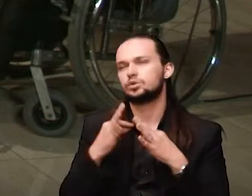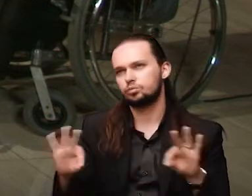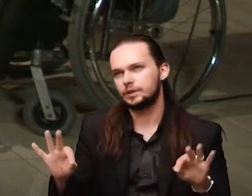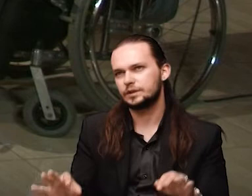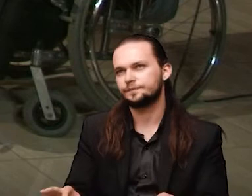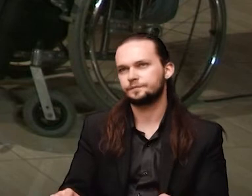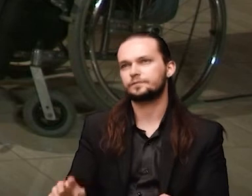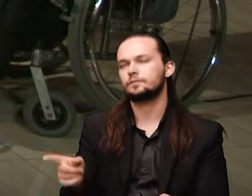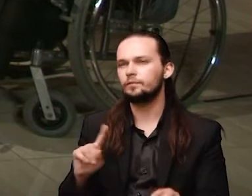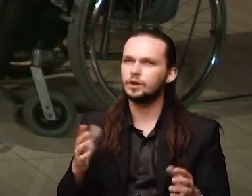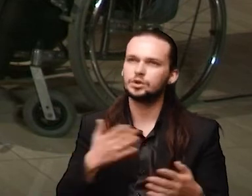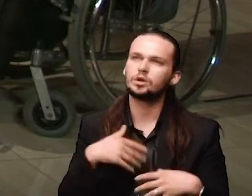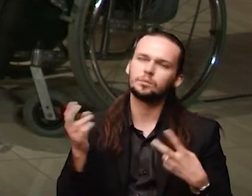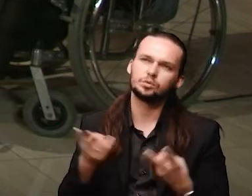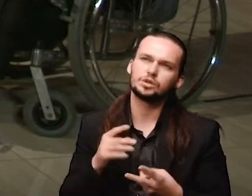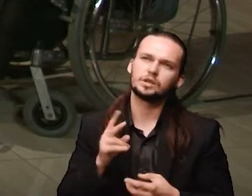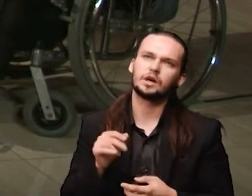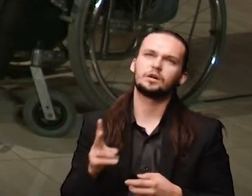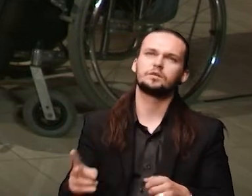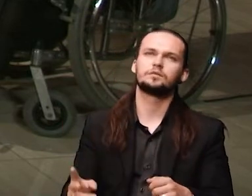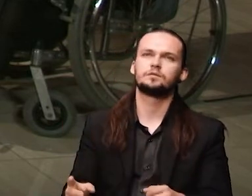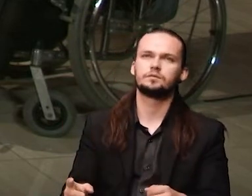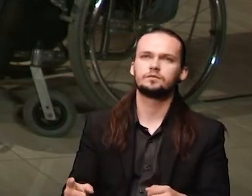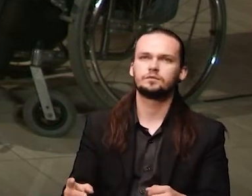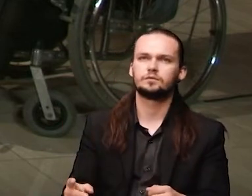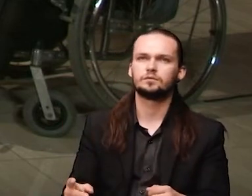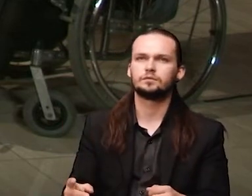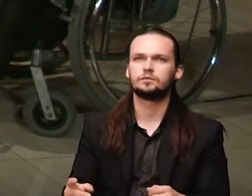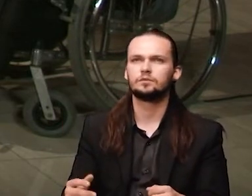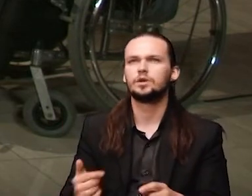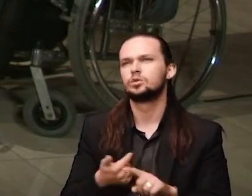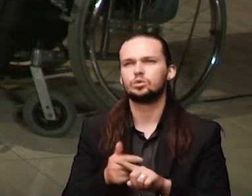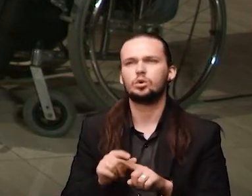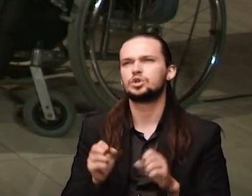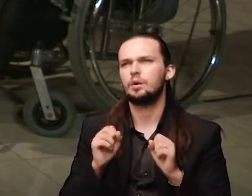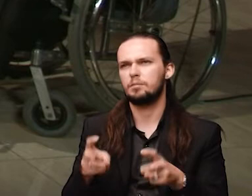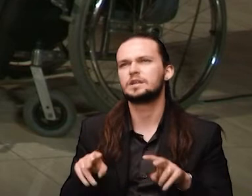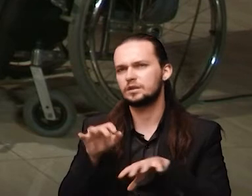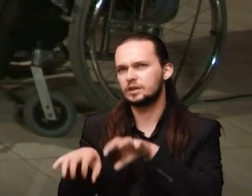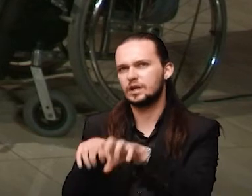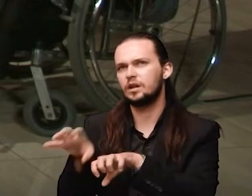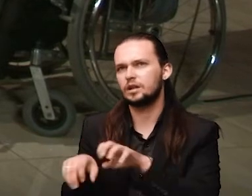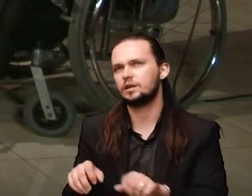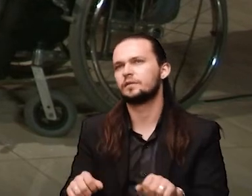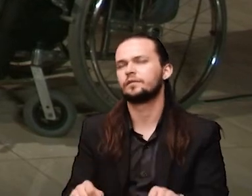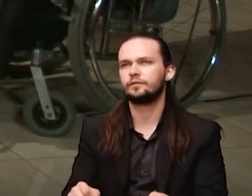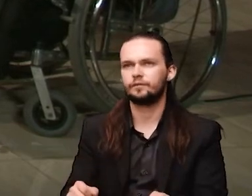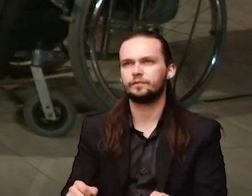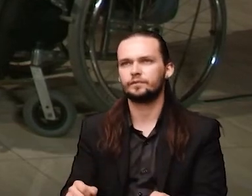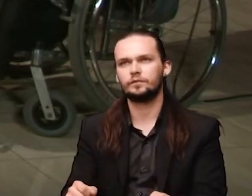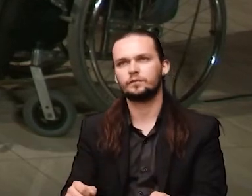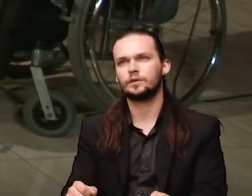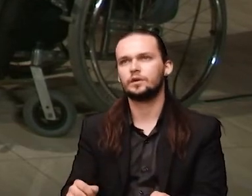и доступность, так сказать, что нам нужно и как. Это ведь тема. Слепым, это мне тема. Кажется, тоже очень опасно на эскалаторе